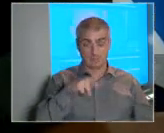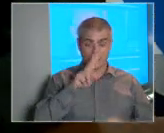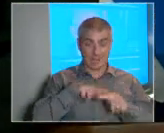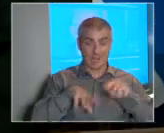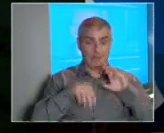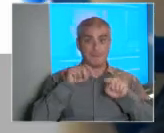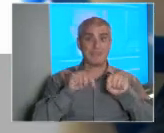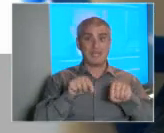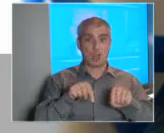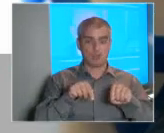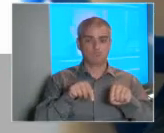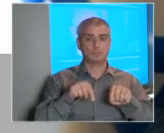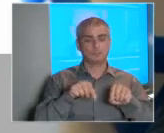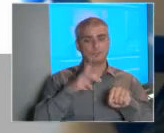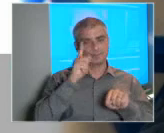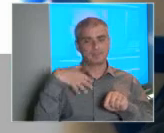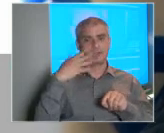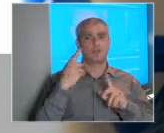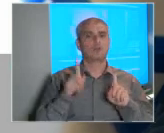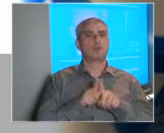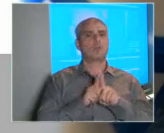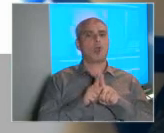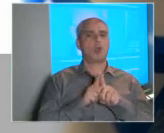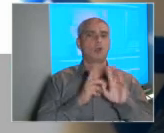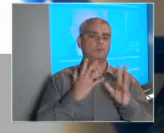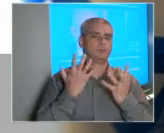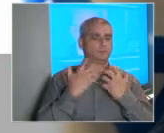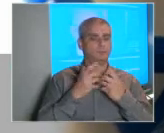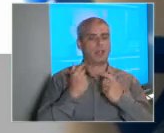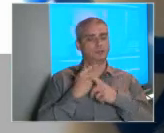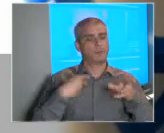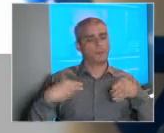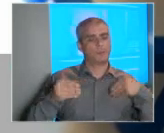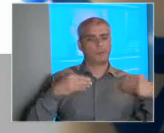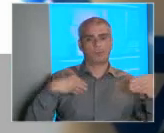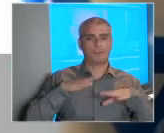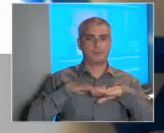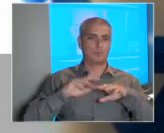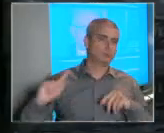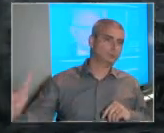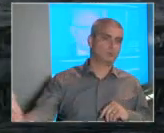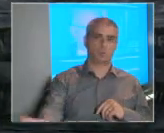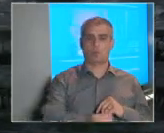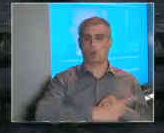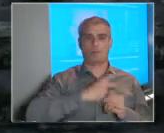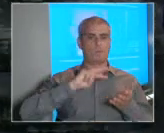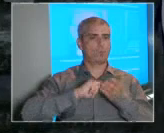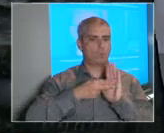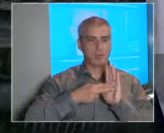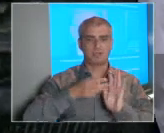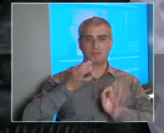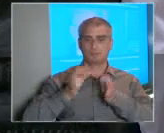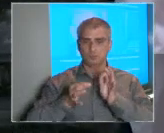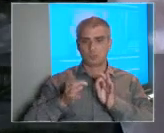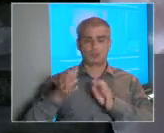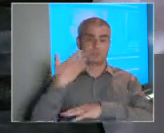שלאחר הבחירות האלה תצטרך להיות פה איזו מערכת שתפייס בין המערכות השונות, הפוליטיות,